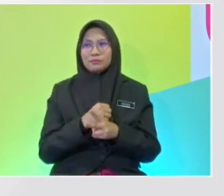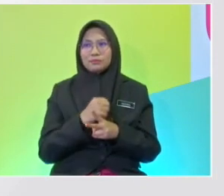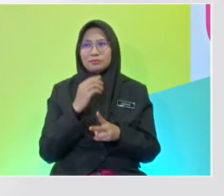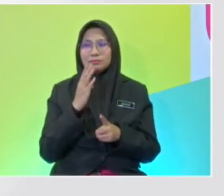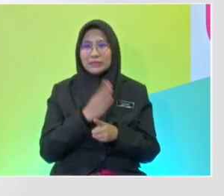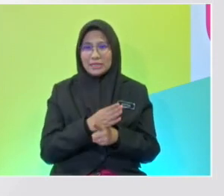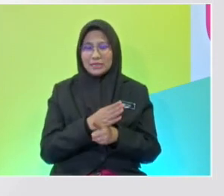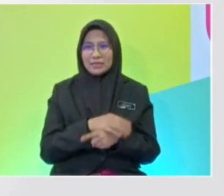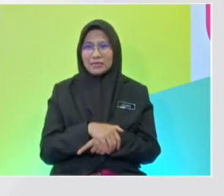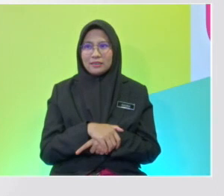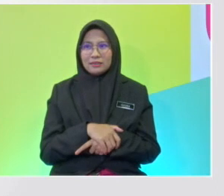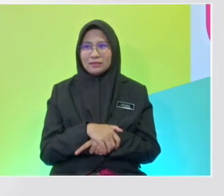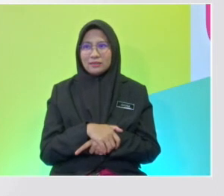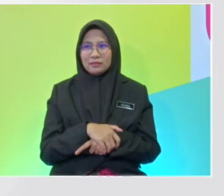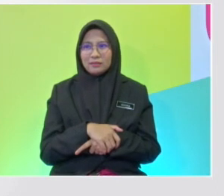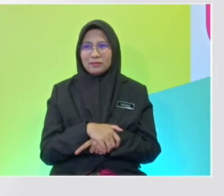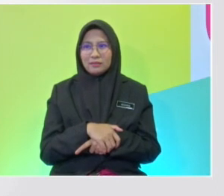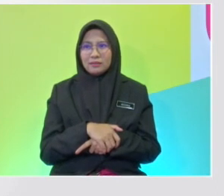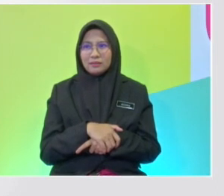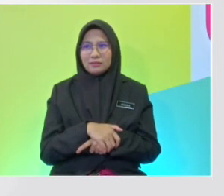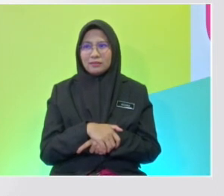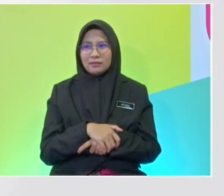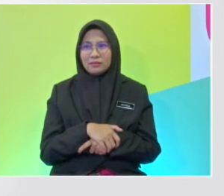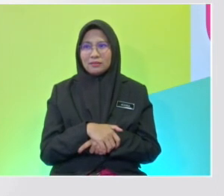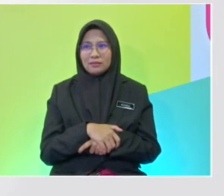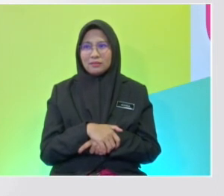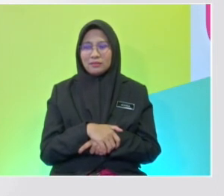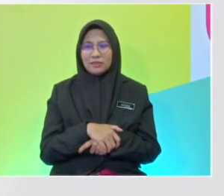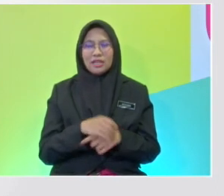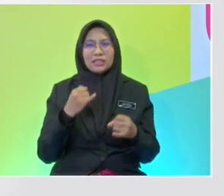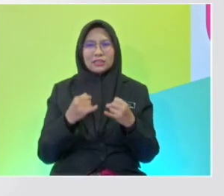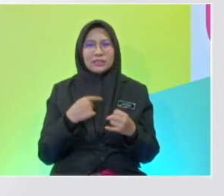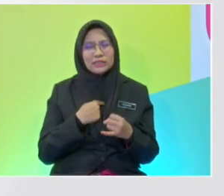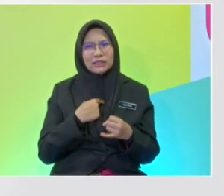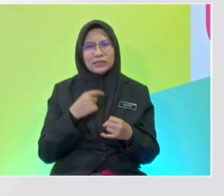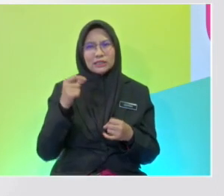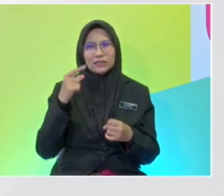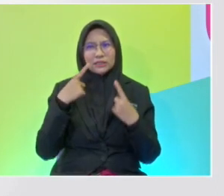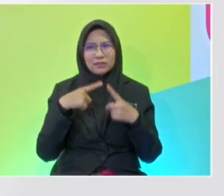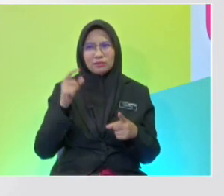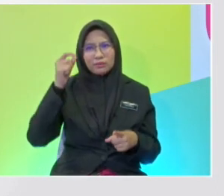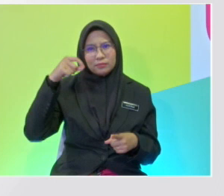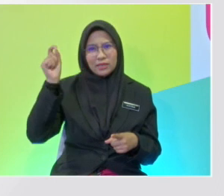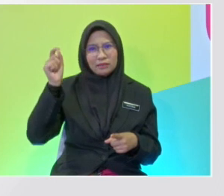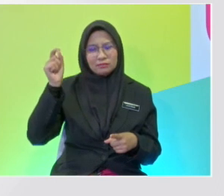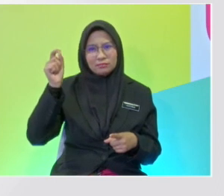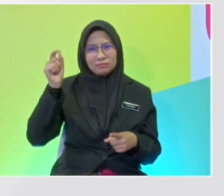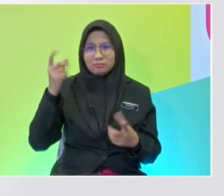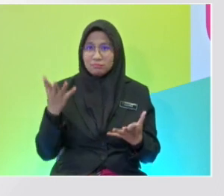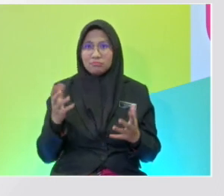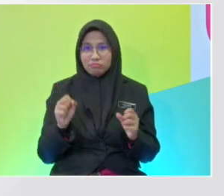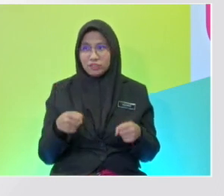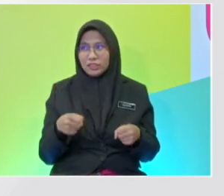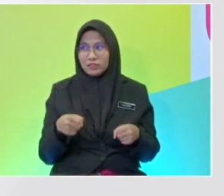misalnya ada murid yang meletakkan jawaban Thunder dan juga Bangka Adakah markah akan diberikan ataupun sebaliknya